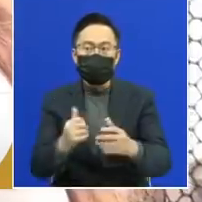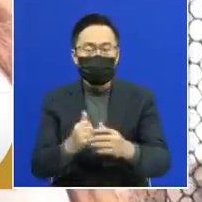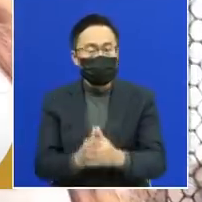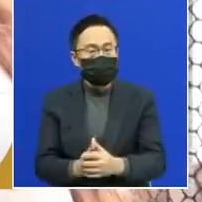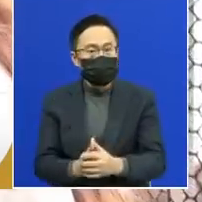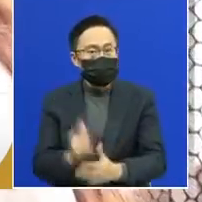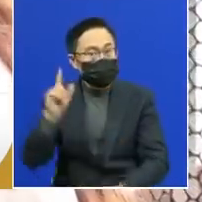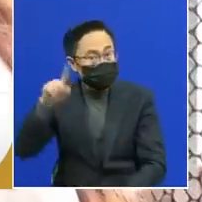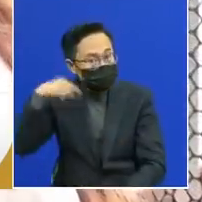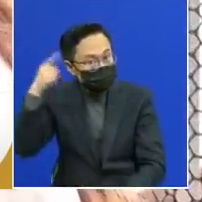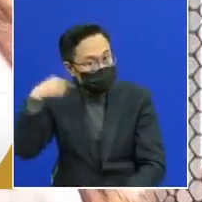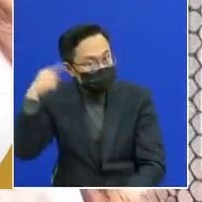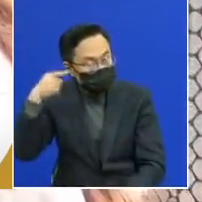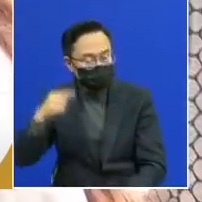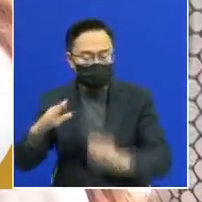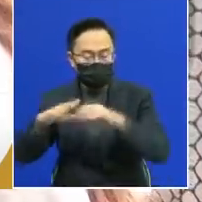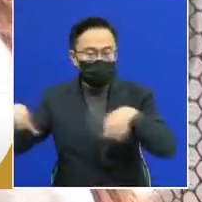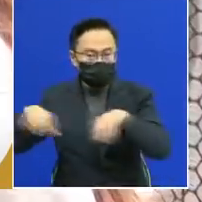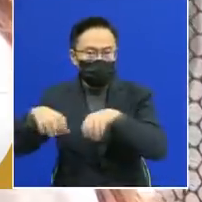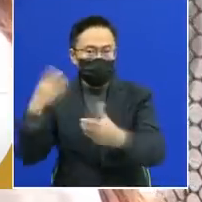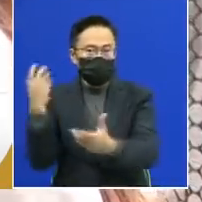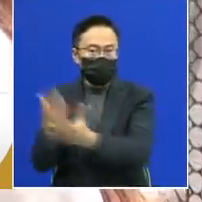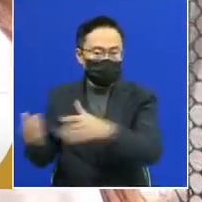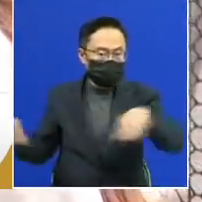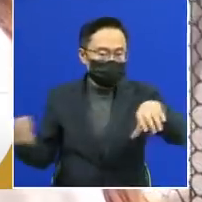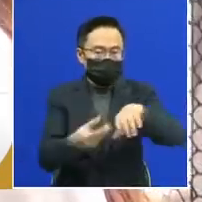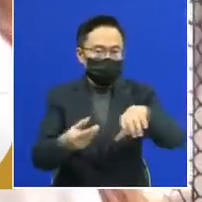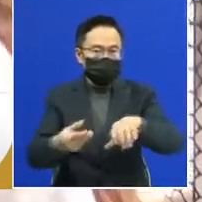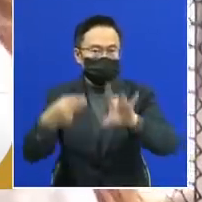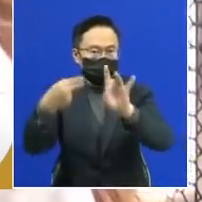ในวันนั้นน้องเขาก็บอกให้จ่ายทันทีนะคะ